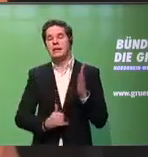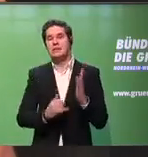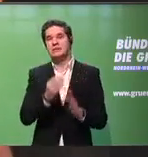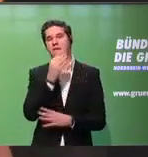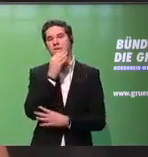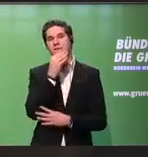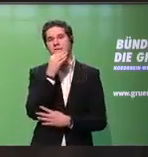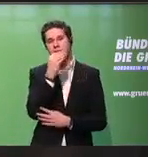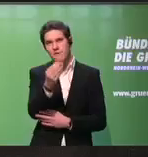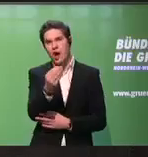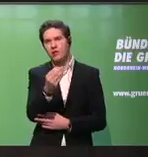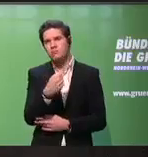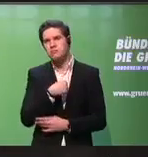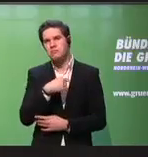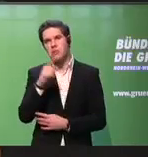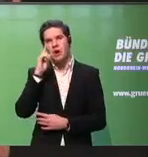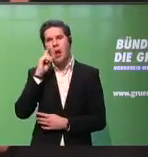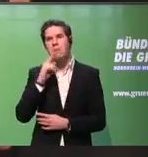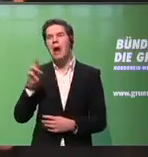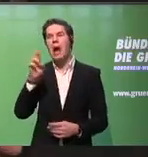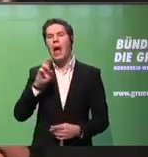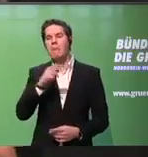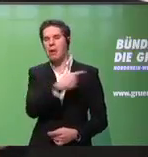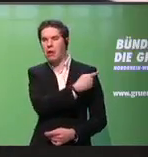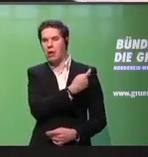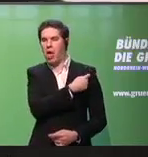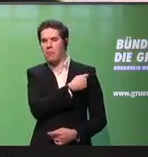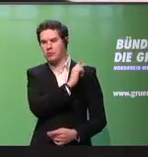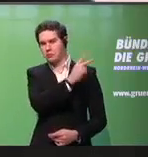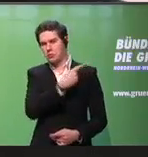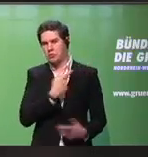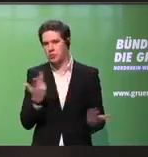auch für Rebecca spreche, wenn ich jetzt meinen Standpunkt schildere.